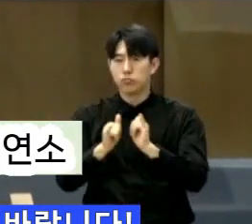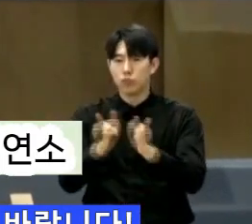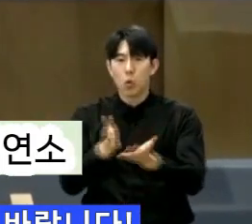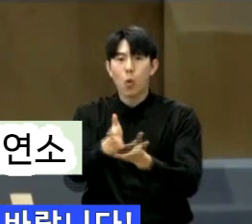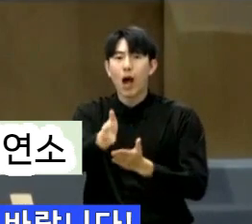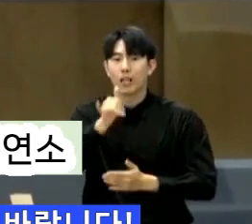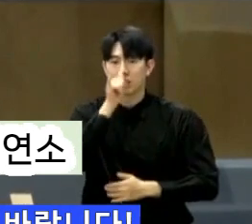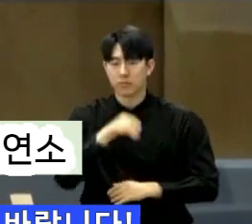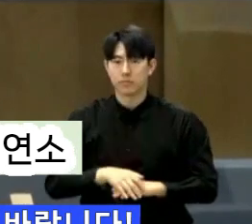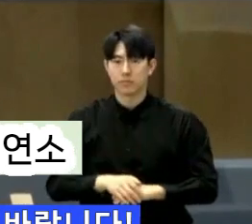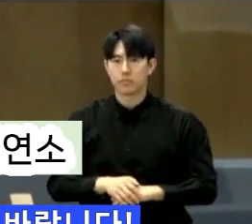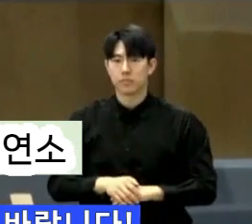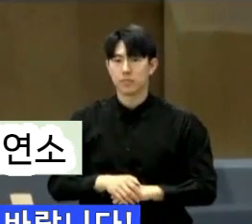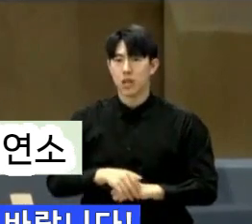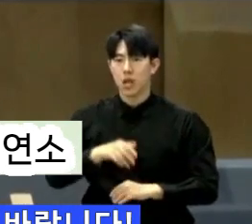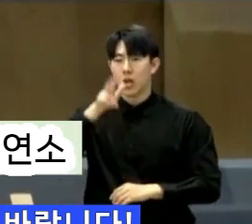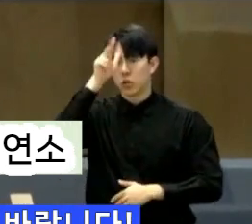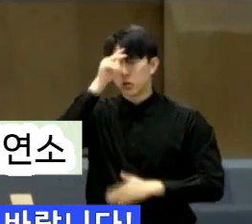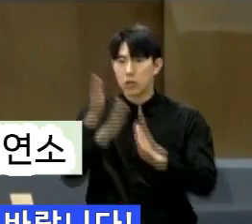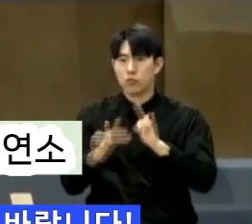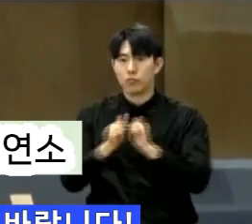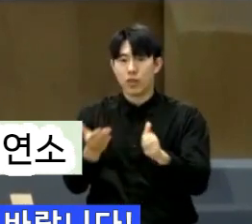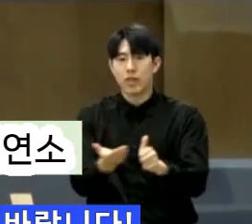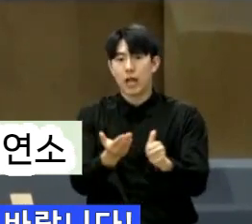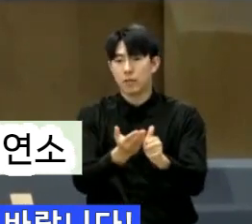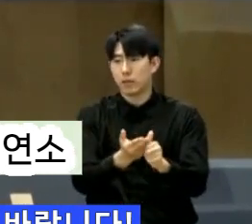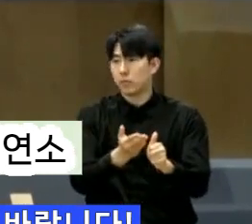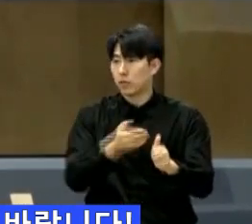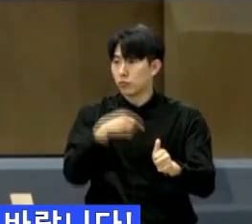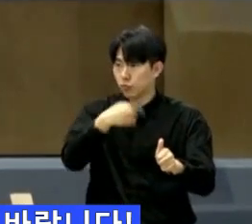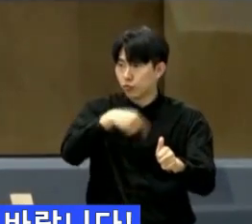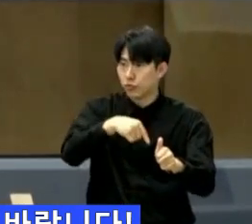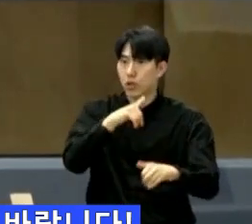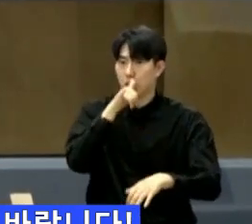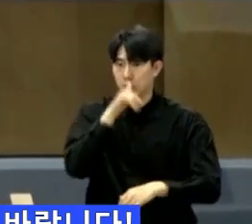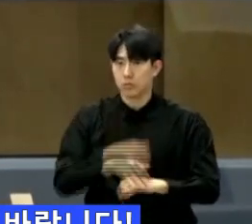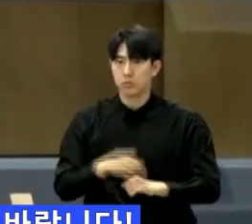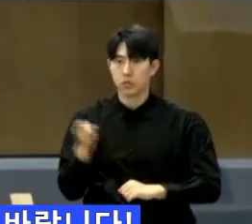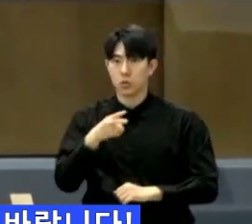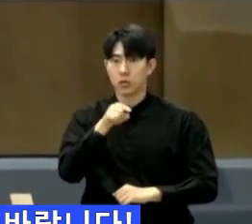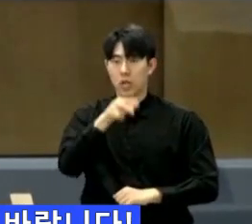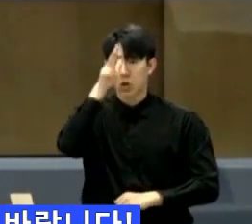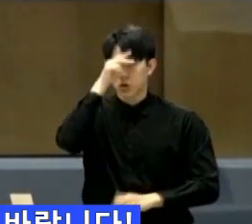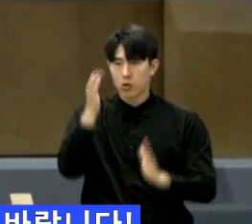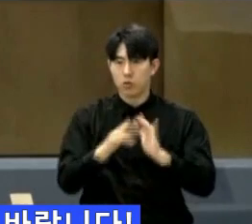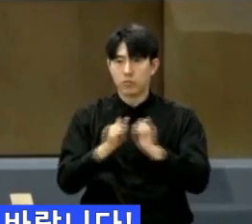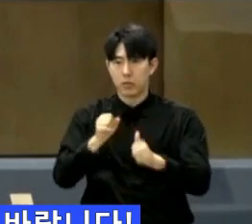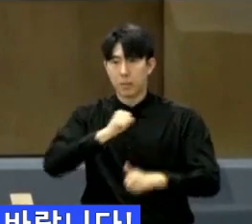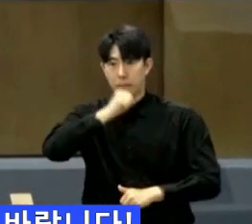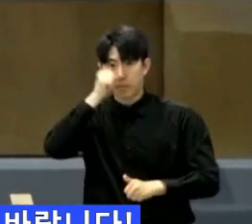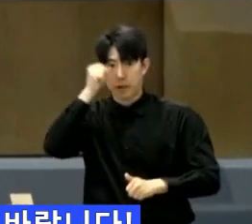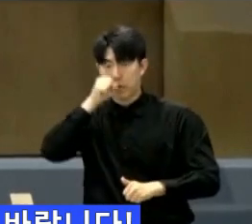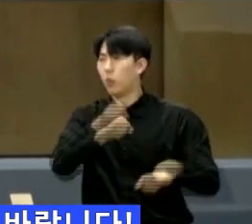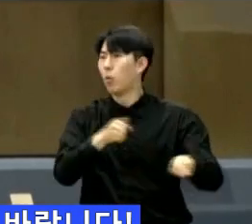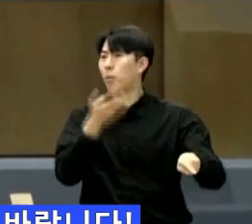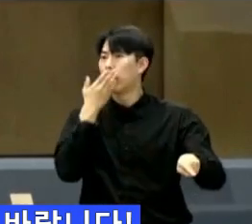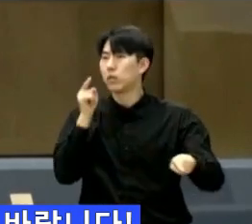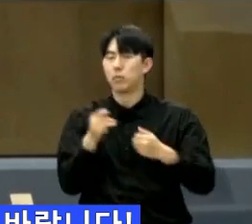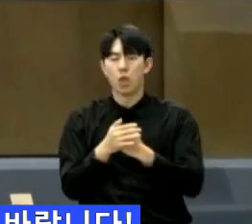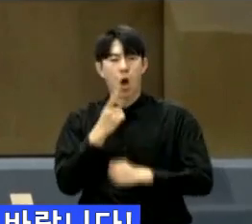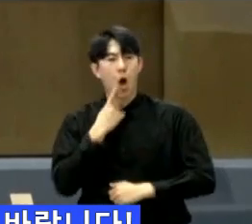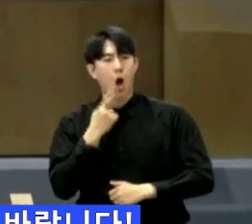학교는 순경 경찰 공무원 양성 과정을 운영하고 최연소 경찰공무원 합격자를 배출하고 있어서 모두의 부러움을 사고 있습니다.